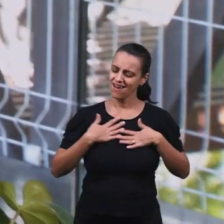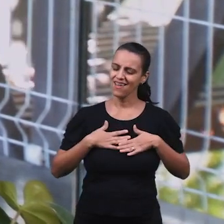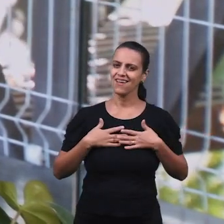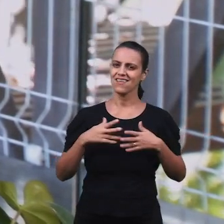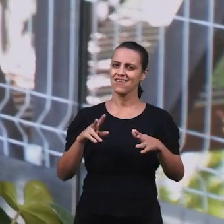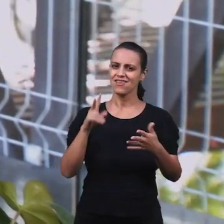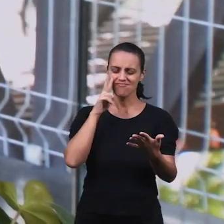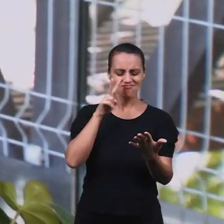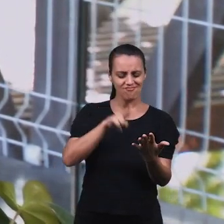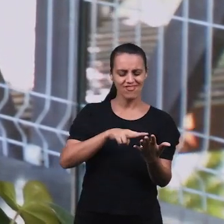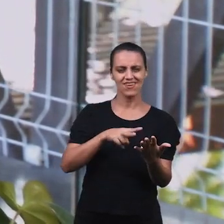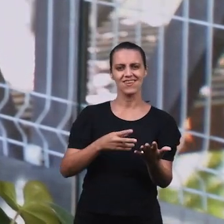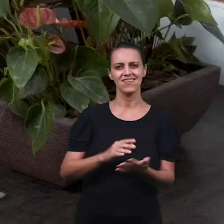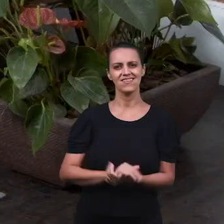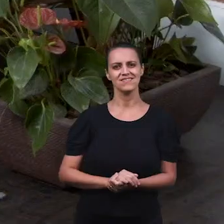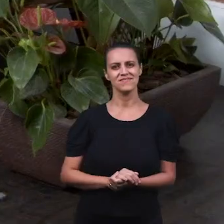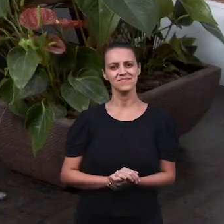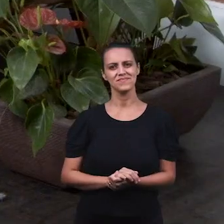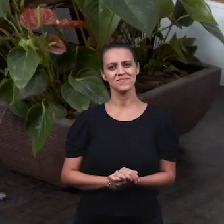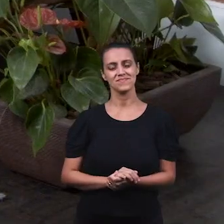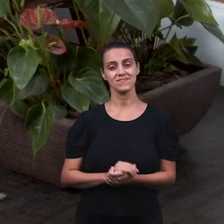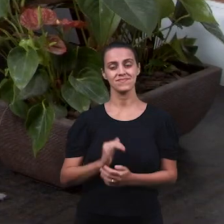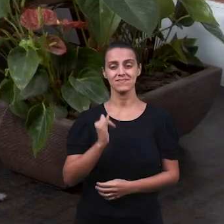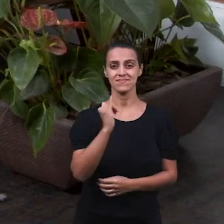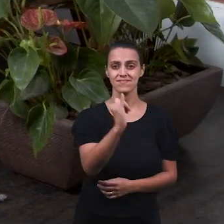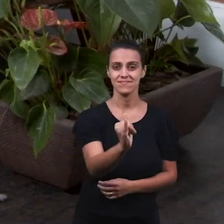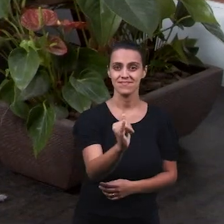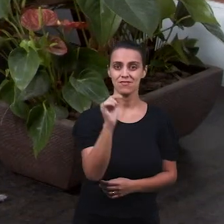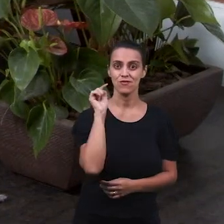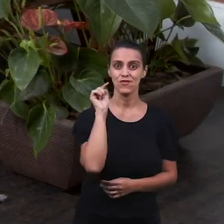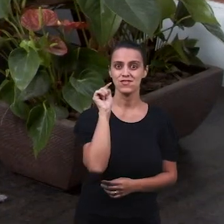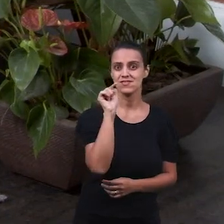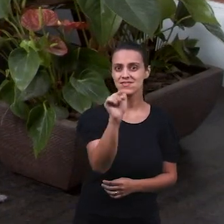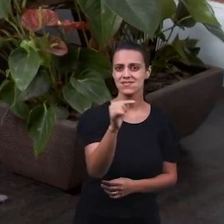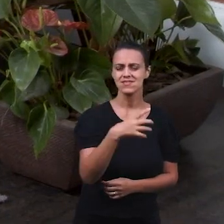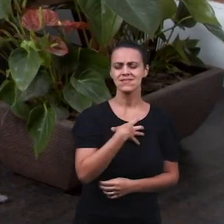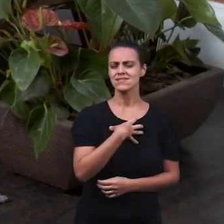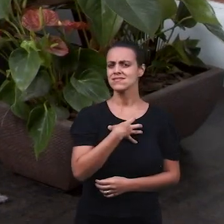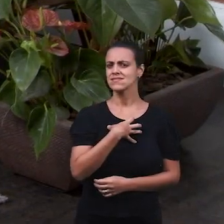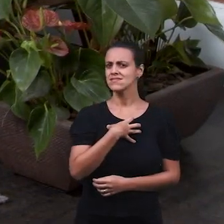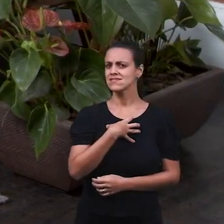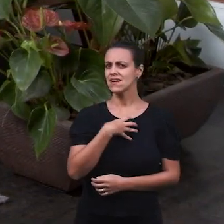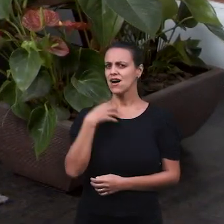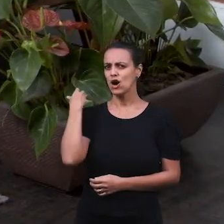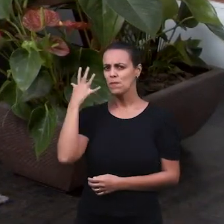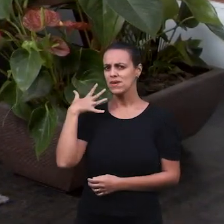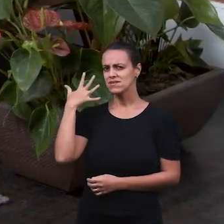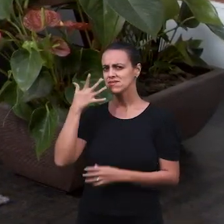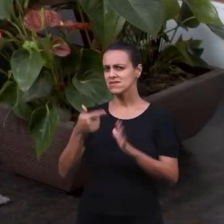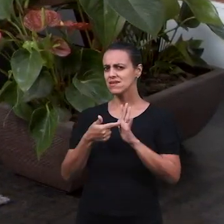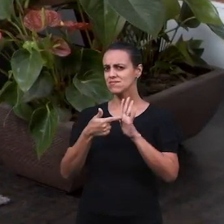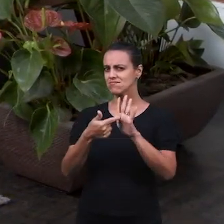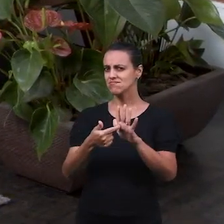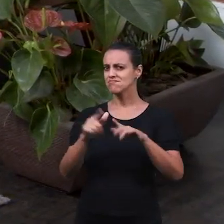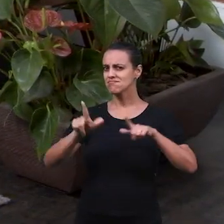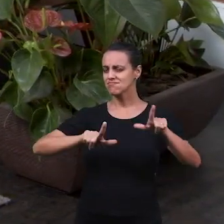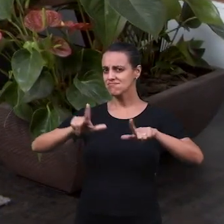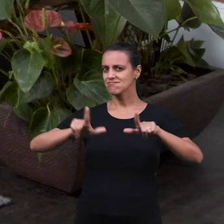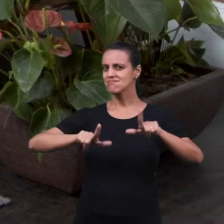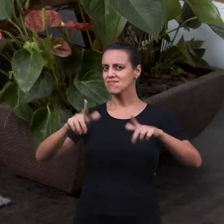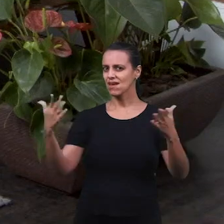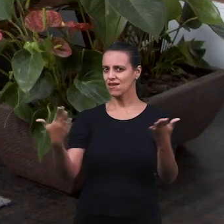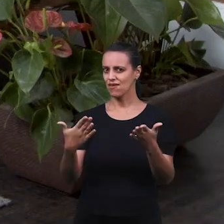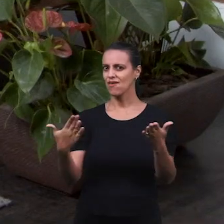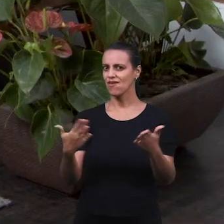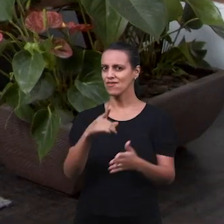une grande joie de vous entendre. Maintenant, je vais vous parler, vous qui avez été touchés par le